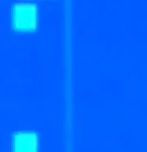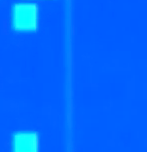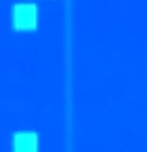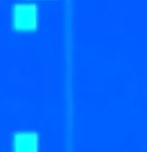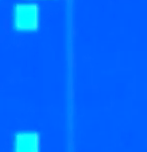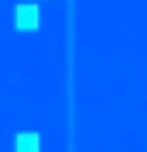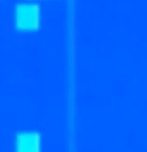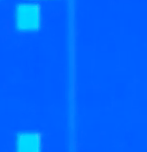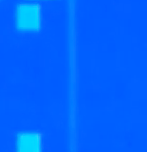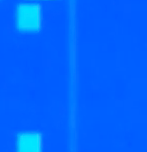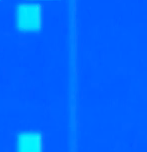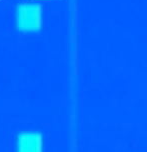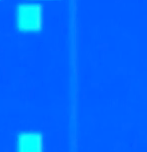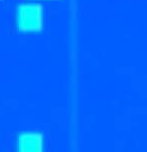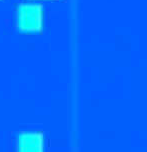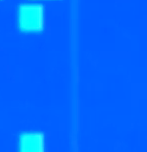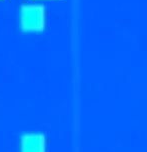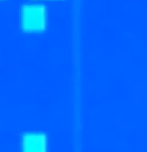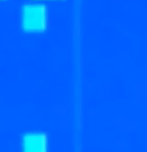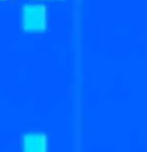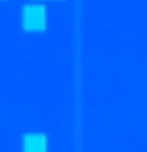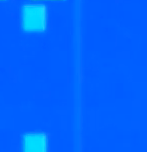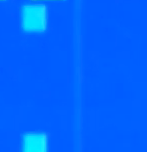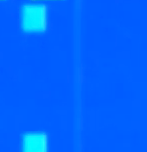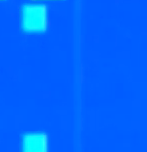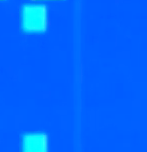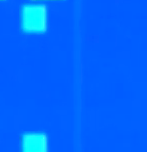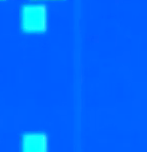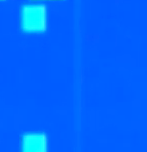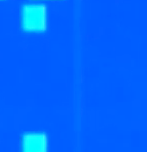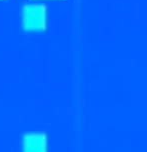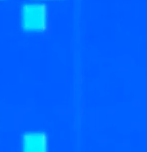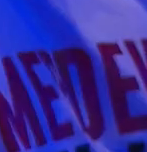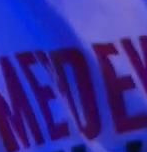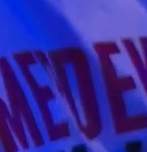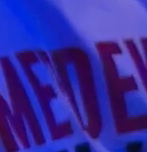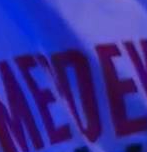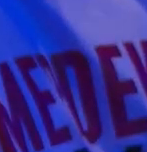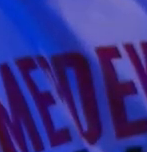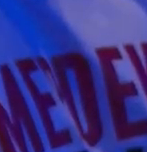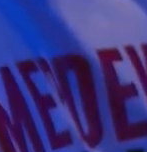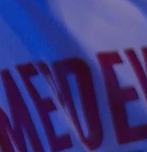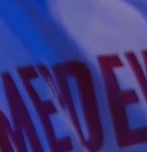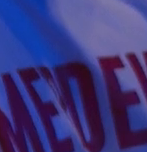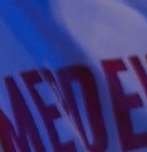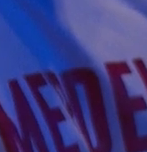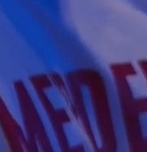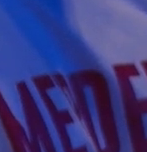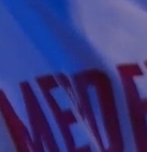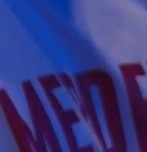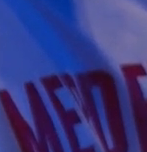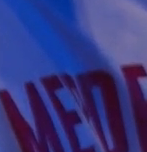si g-20 Indonesia Wow ini kembaran saya beda-beda tipis Pokoknya saya kalau lagi